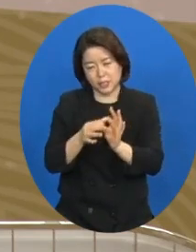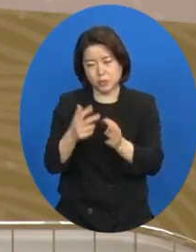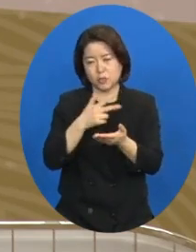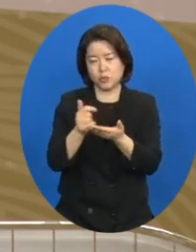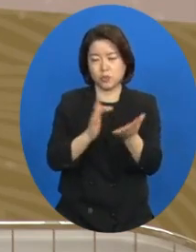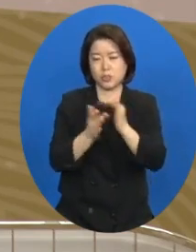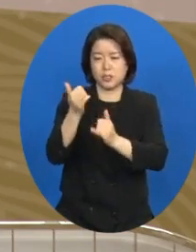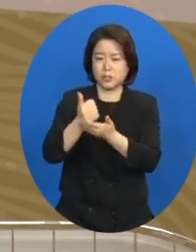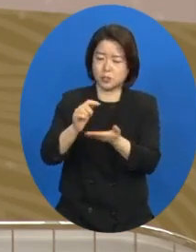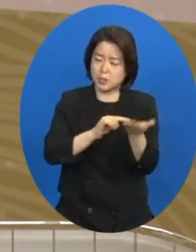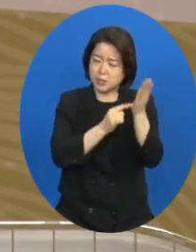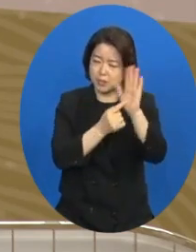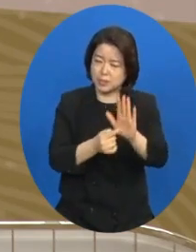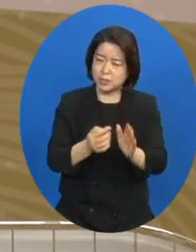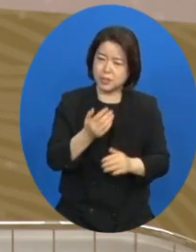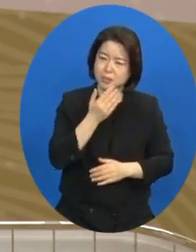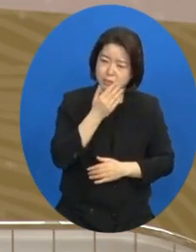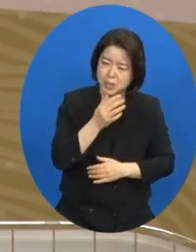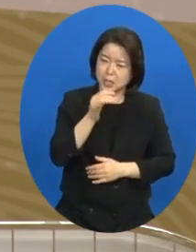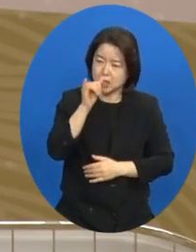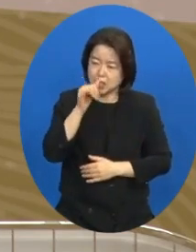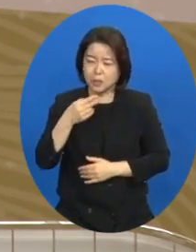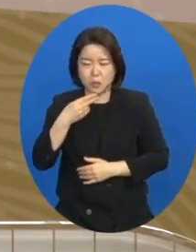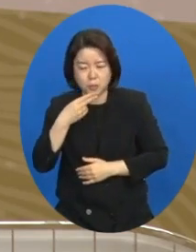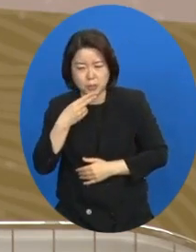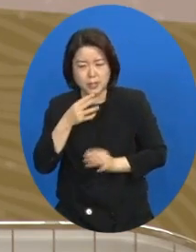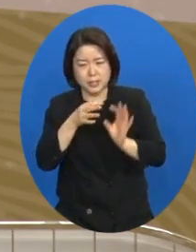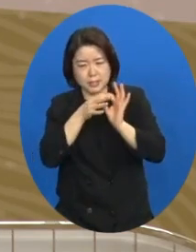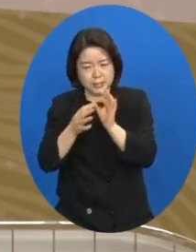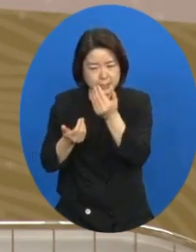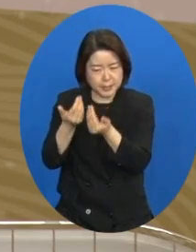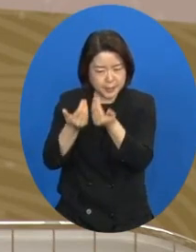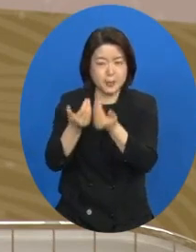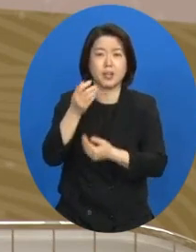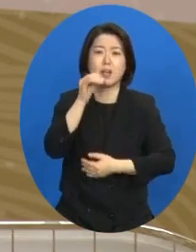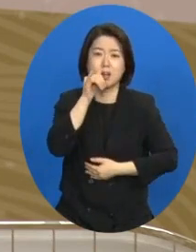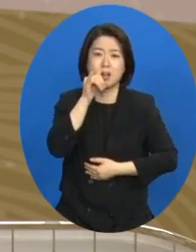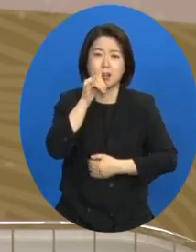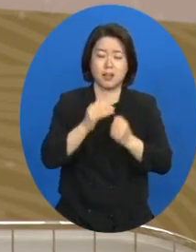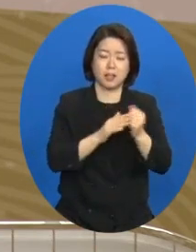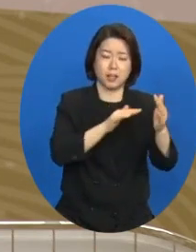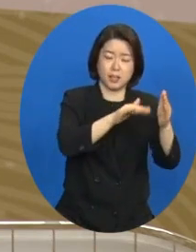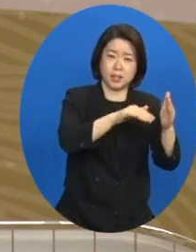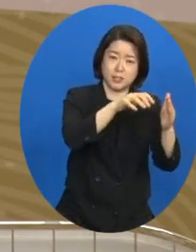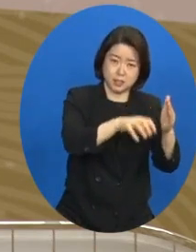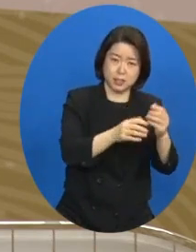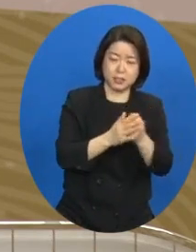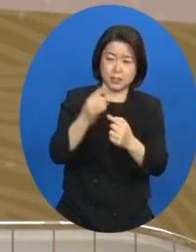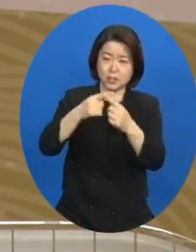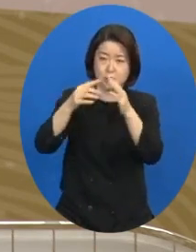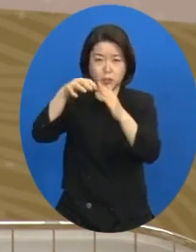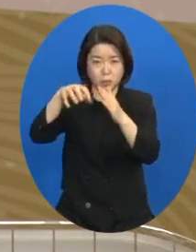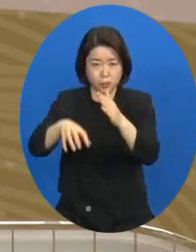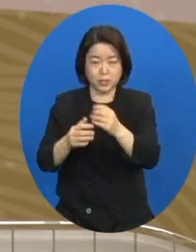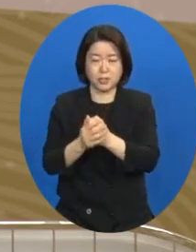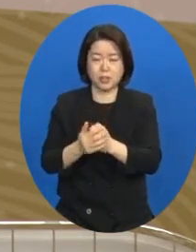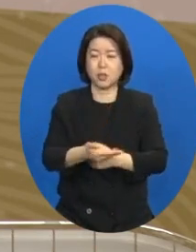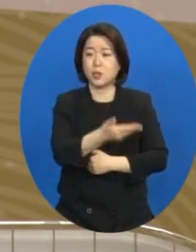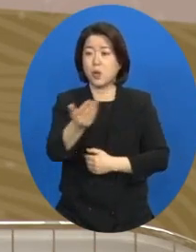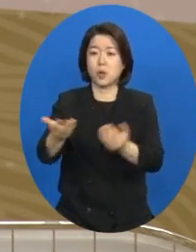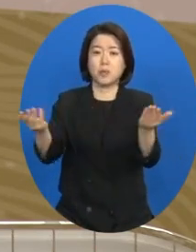나실 수 있느냐 없느냐는 문제의 계속 부딪혀 있어요 가정에서 교회에서 여러분의